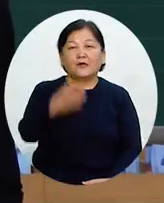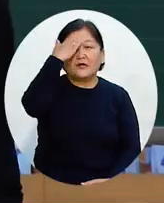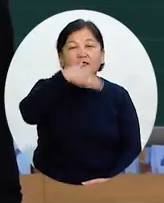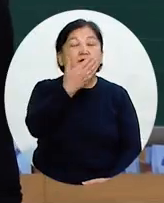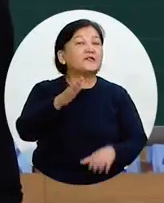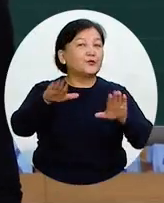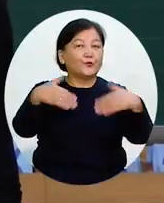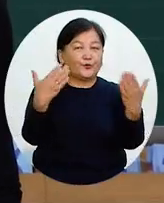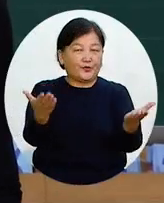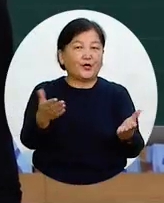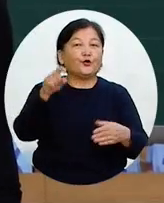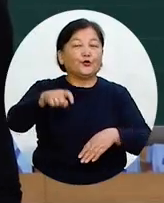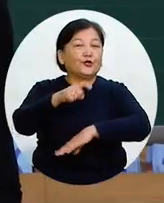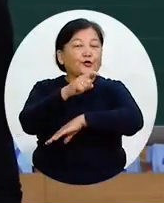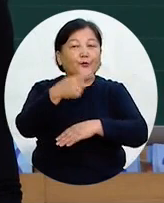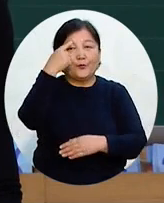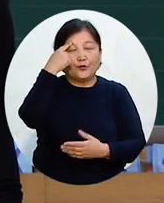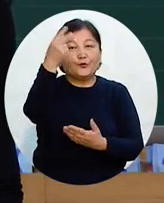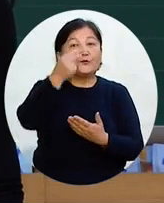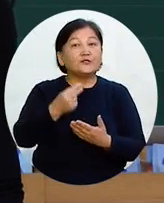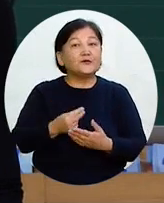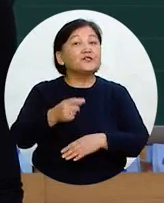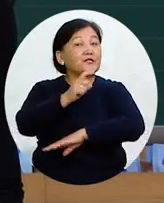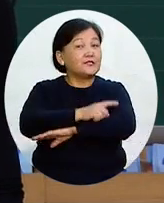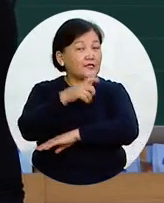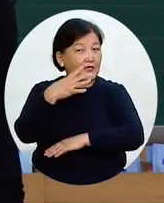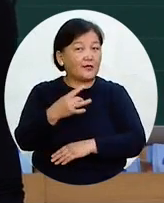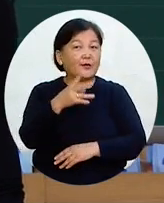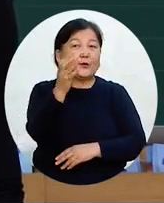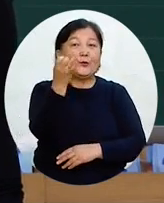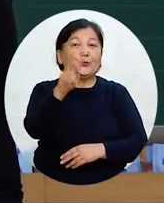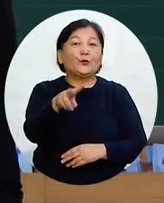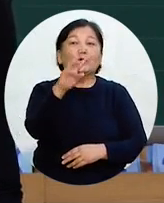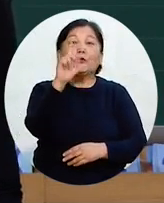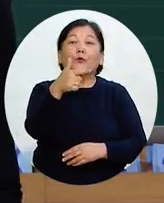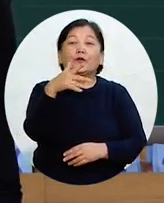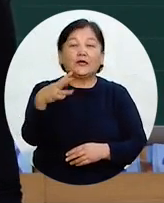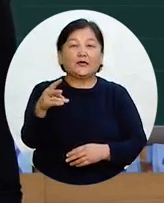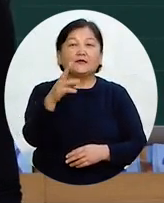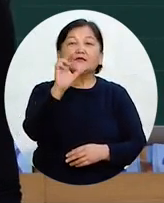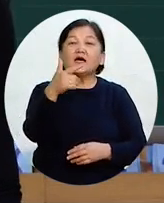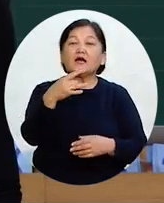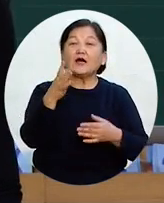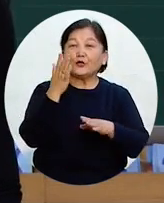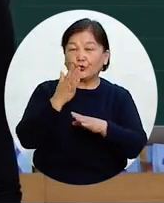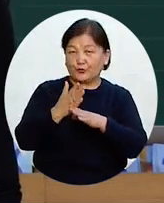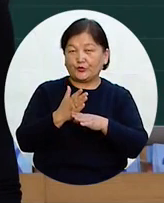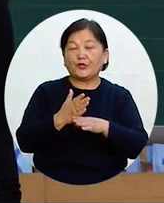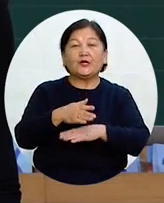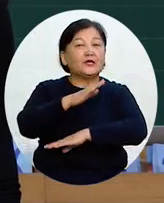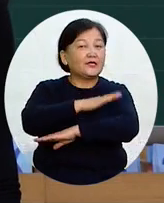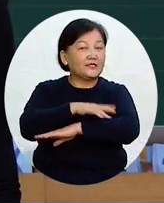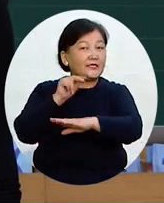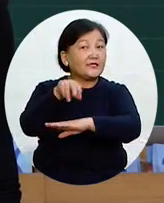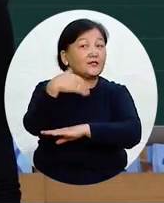Сайн байцгаана уу хүүхдүүдээ. Өнөөдрийн үндэсний бичиг хичээлээр багш нь үйл үгийн цагаар төгсөх нөхцлөөр хуулгах хичээлийг заанаа.